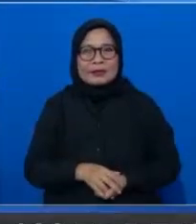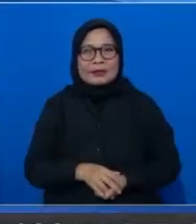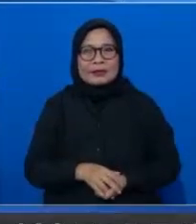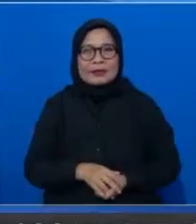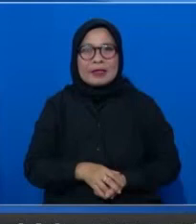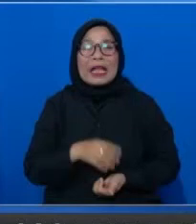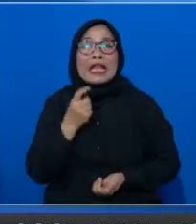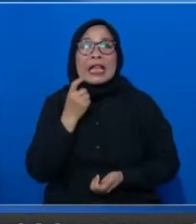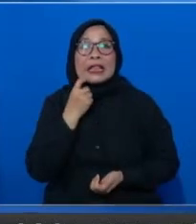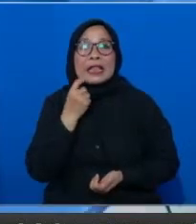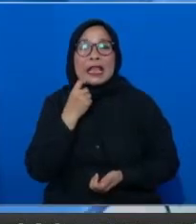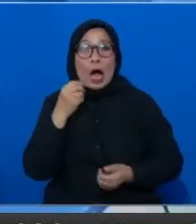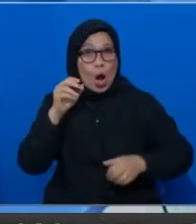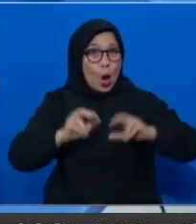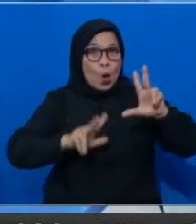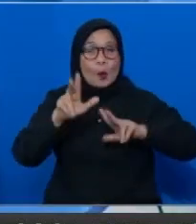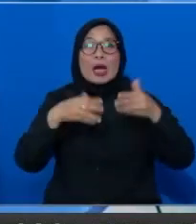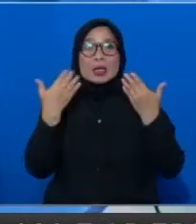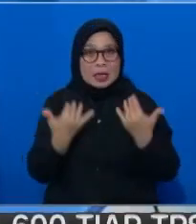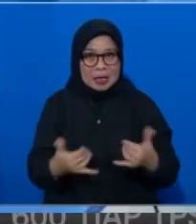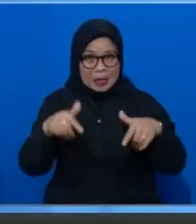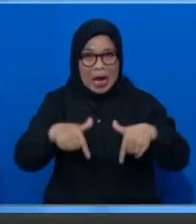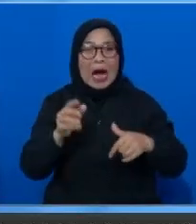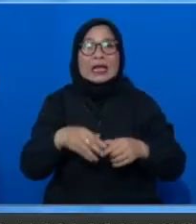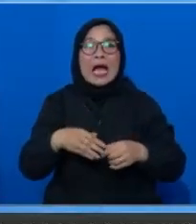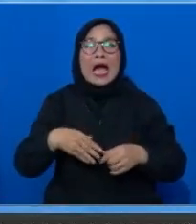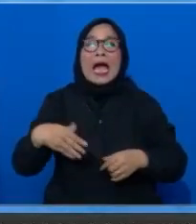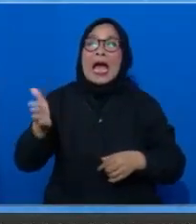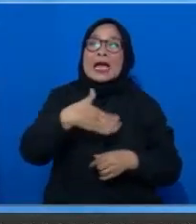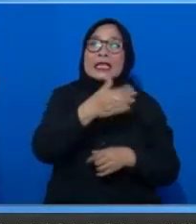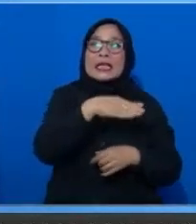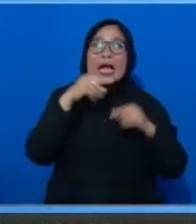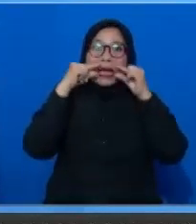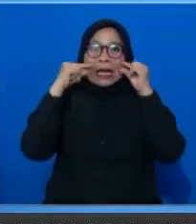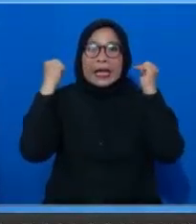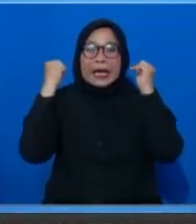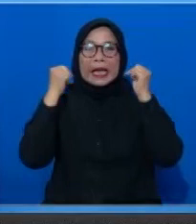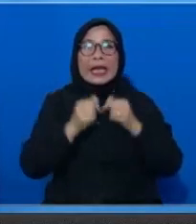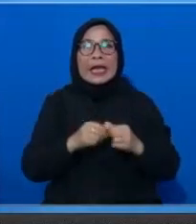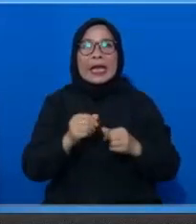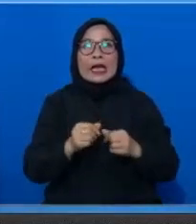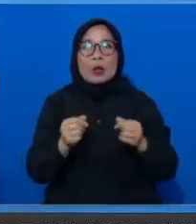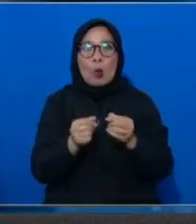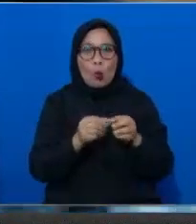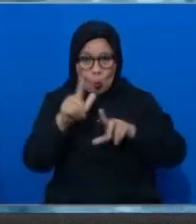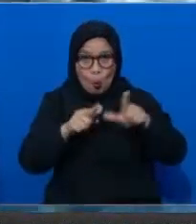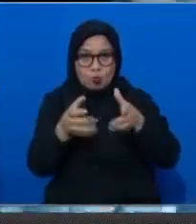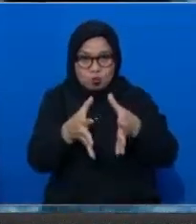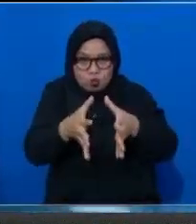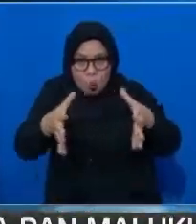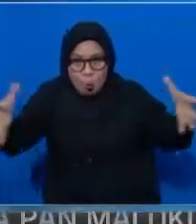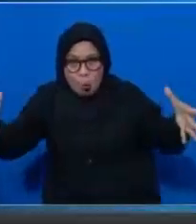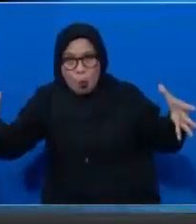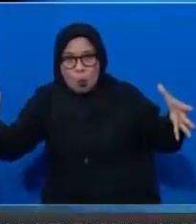Masih soal satwa ikut lomba, kali ini ada ikan lele yang ikut lomba adu ukuran jumbo.